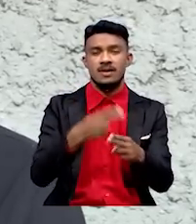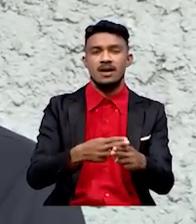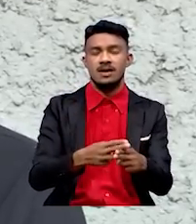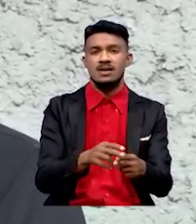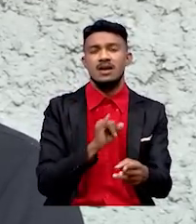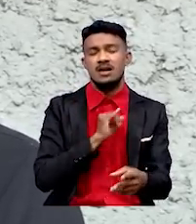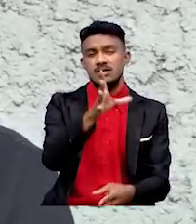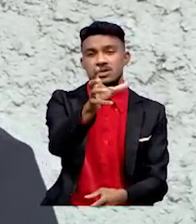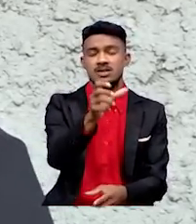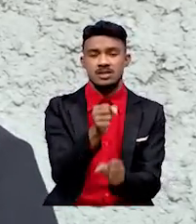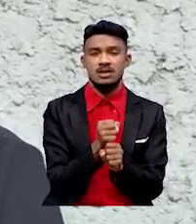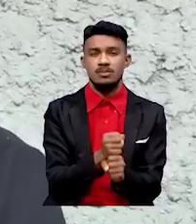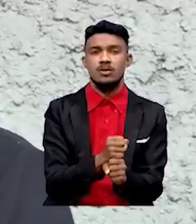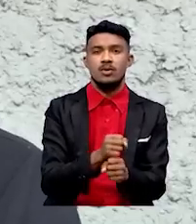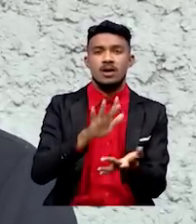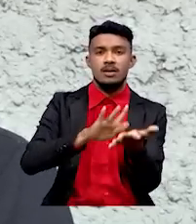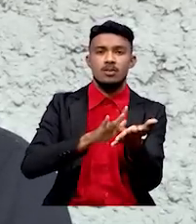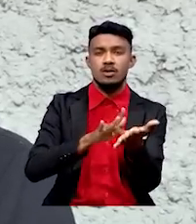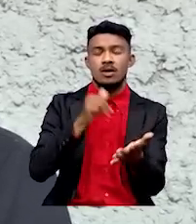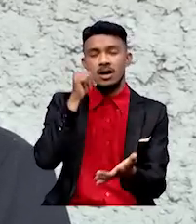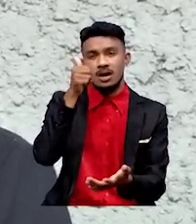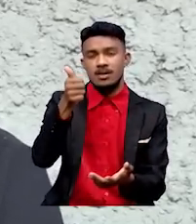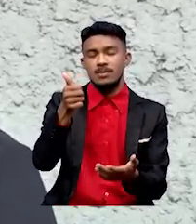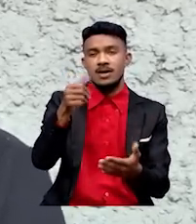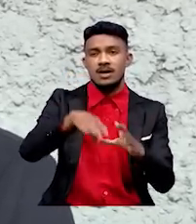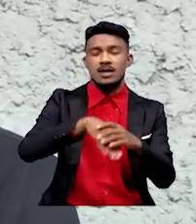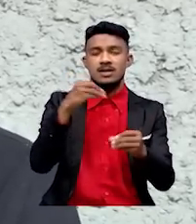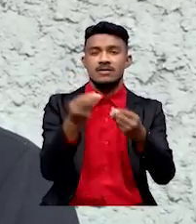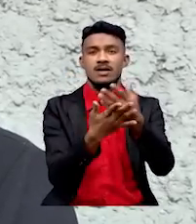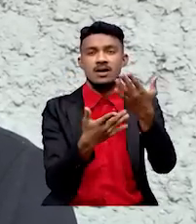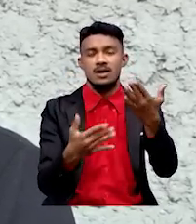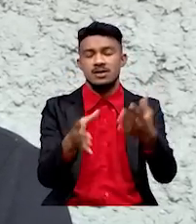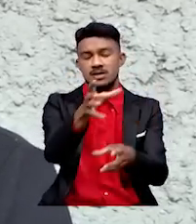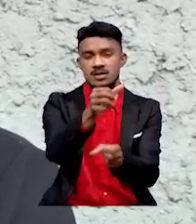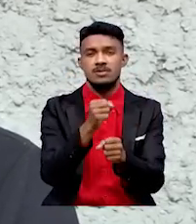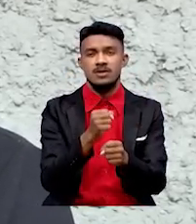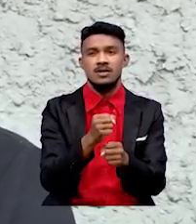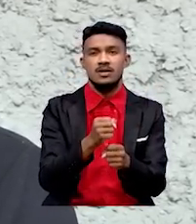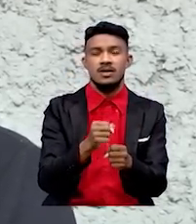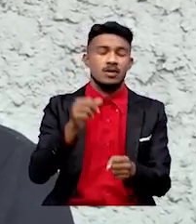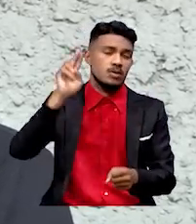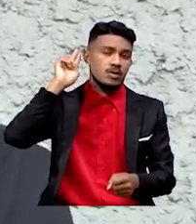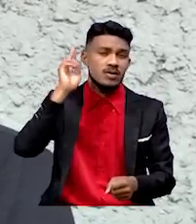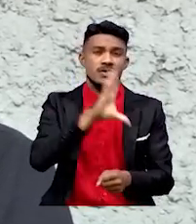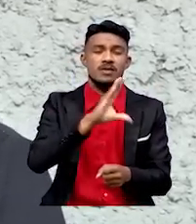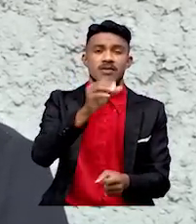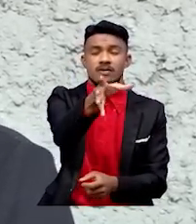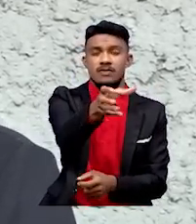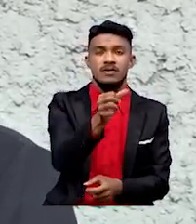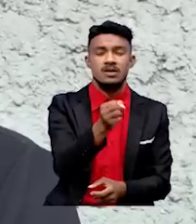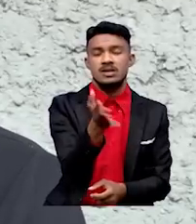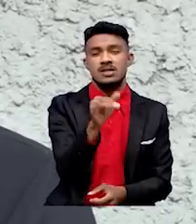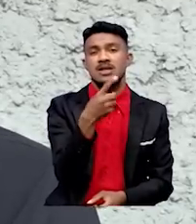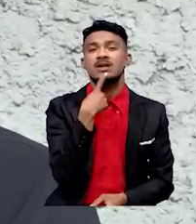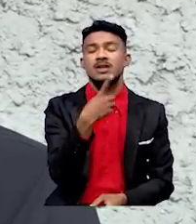moro, abang apa saitan perang, apa simbol perang, rona hasil, foti hasil, siapa tidak